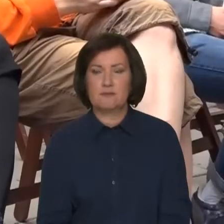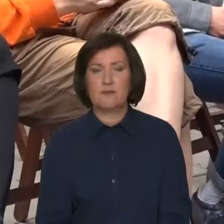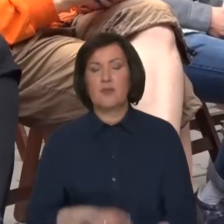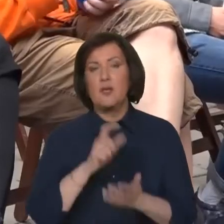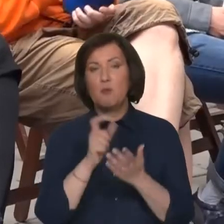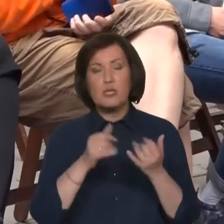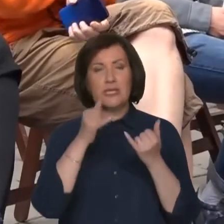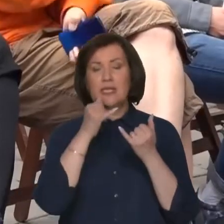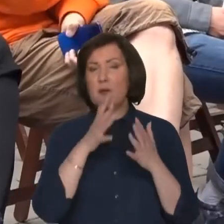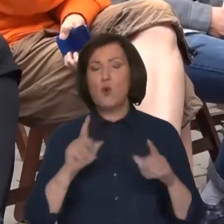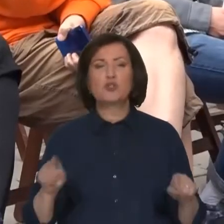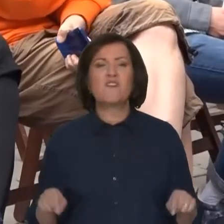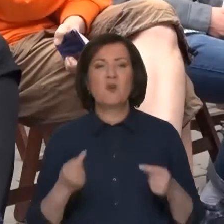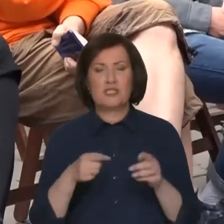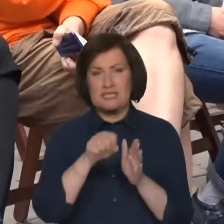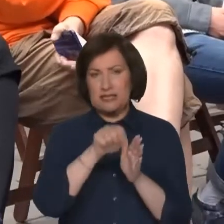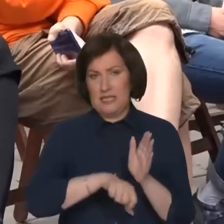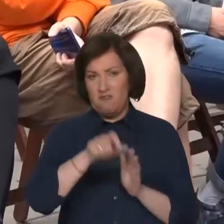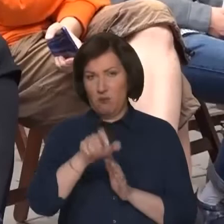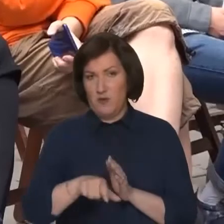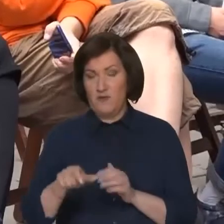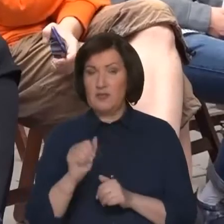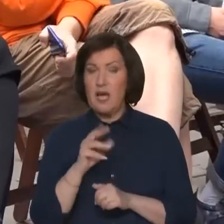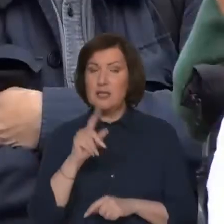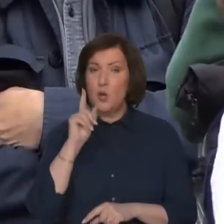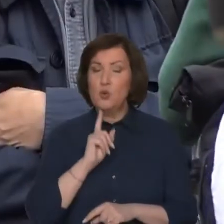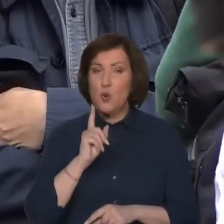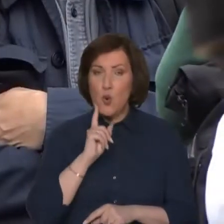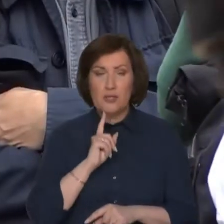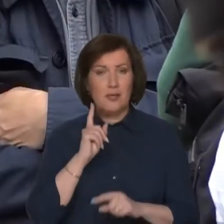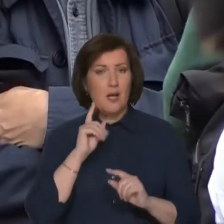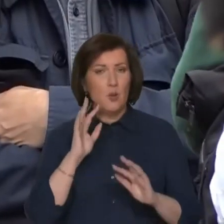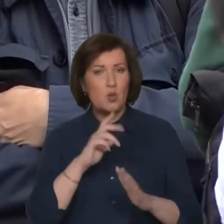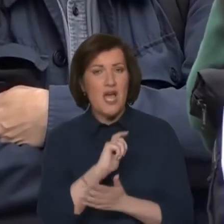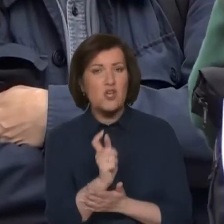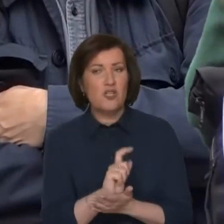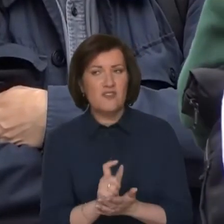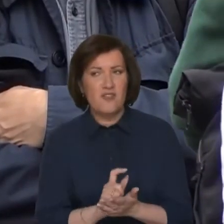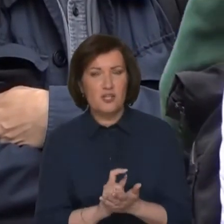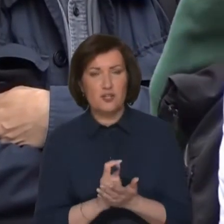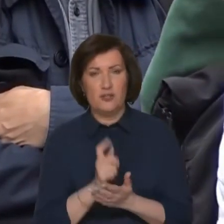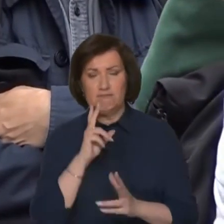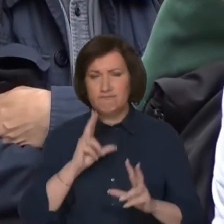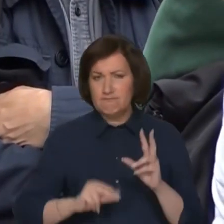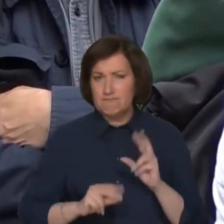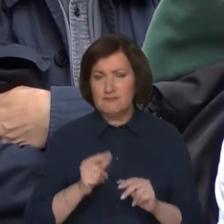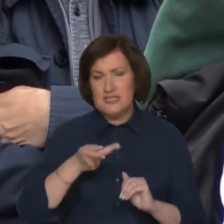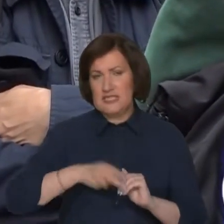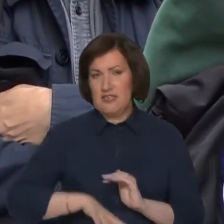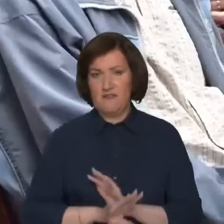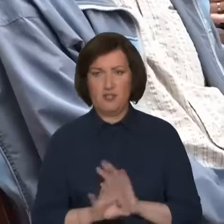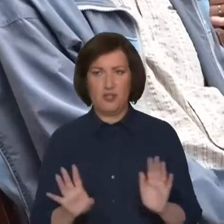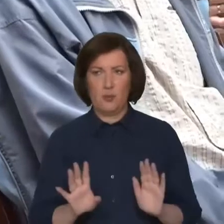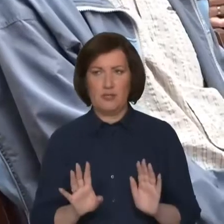Поезія не може воскресити вбитих, але доки лунають вірші, ресурс надії не